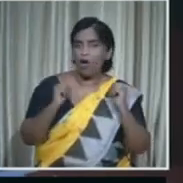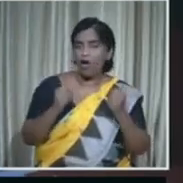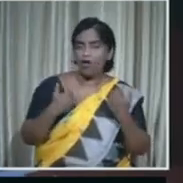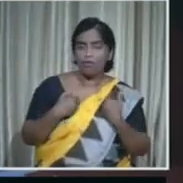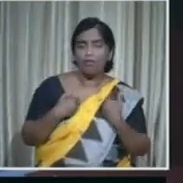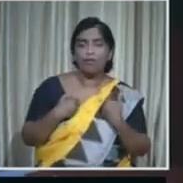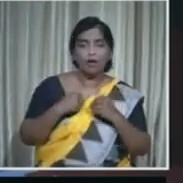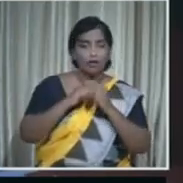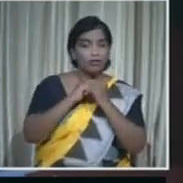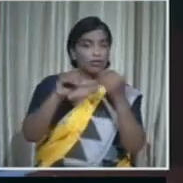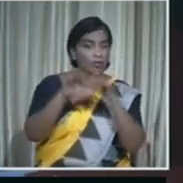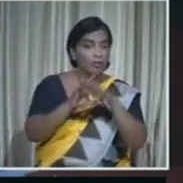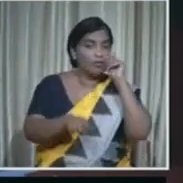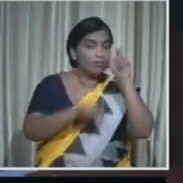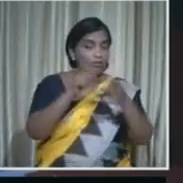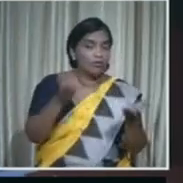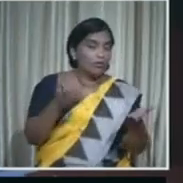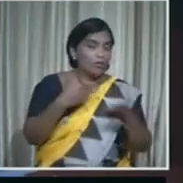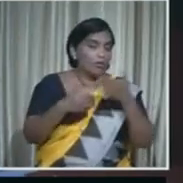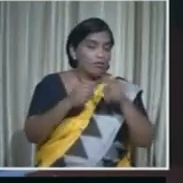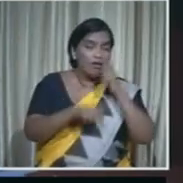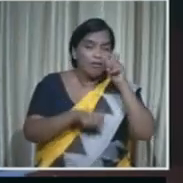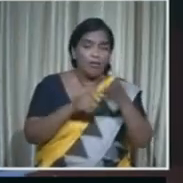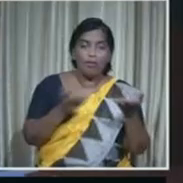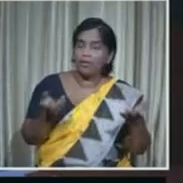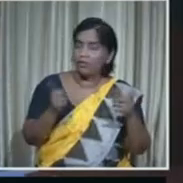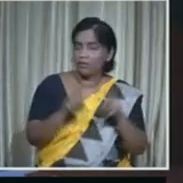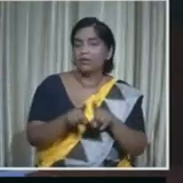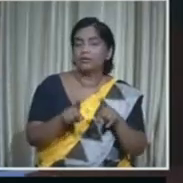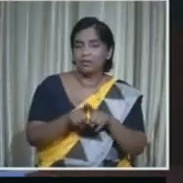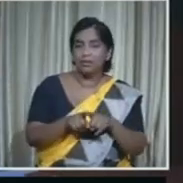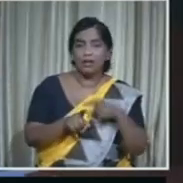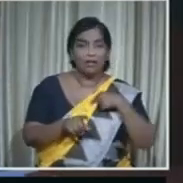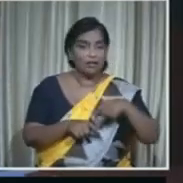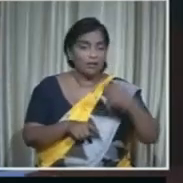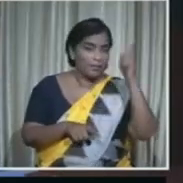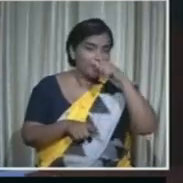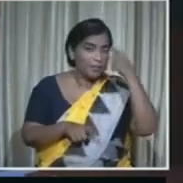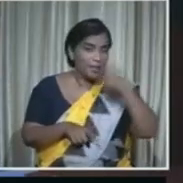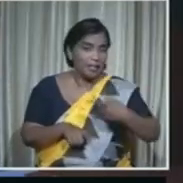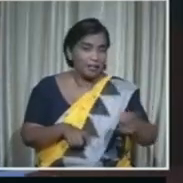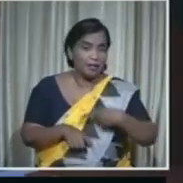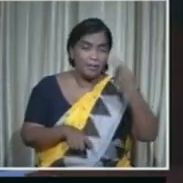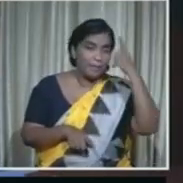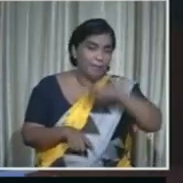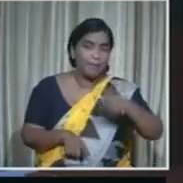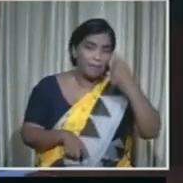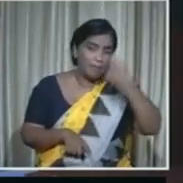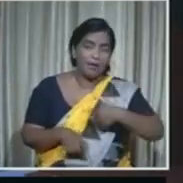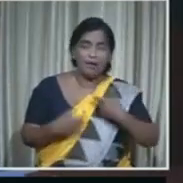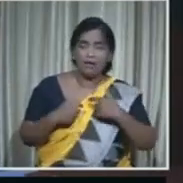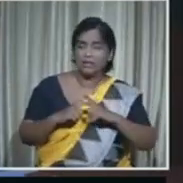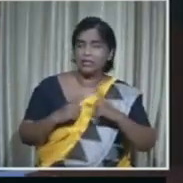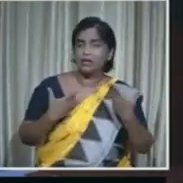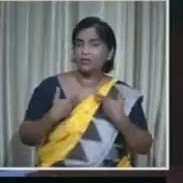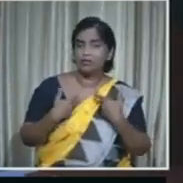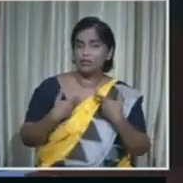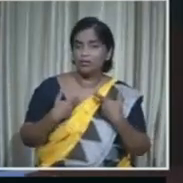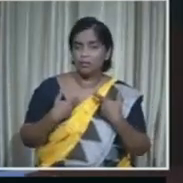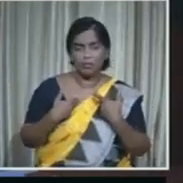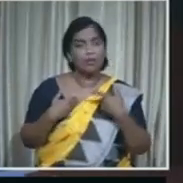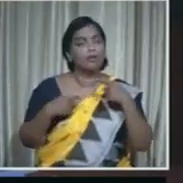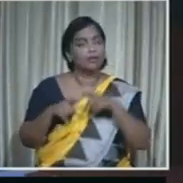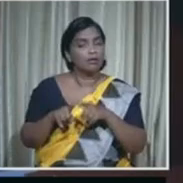වගේ රස්සාවේ නියුතු වෙනට මොකද සිද්ධ වෙන්නේ? ඒ වගේම සාමාන්‍ය දෛනික වැටුපක් ලබාගත් කෙනෙකුගේ ජීවිතේ කොහොමද? ඒ නිසා මොකද වී තිබෙන්නේ?